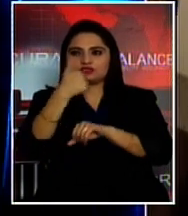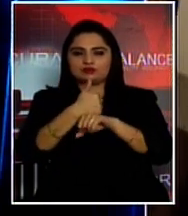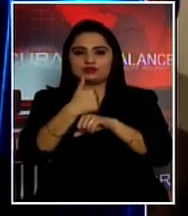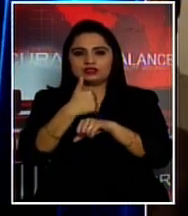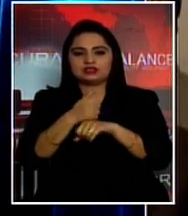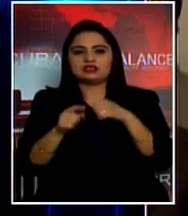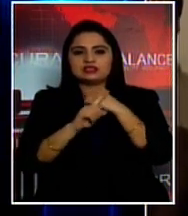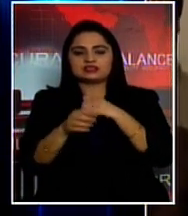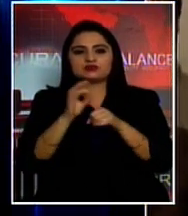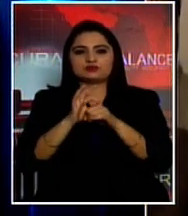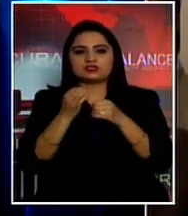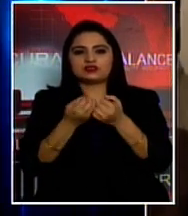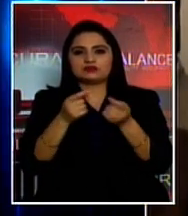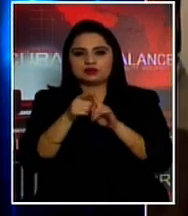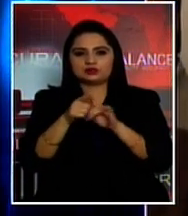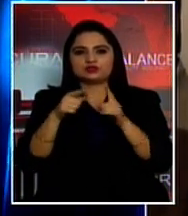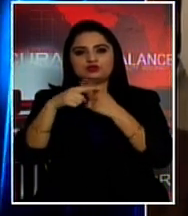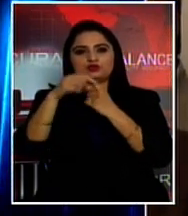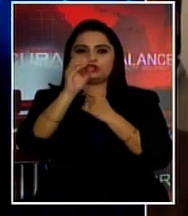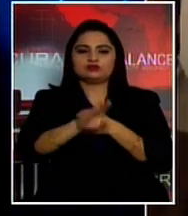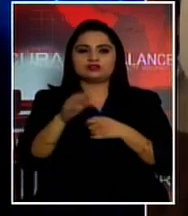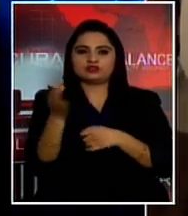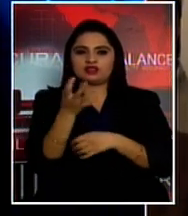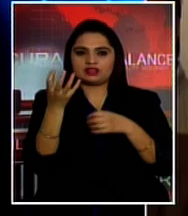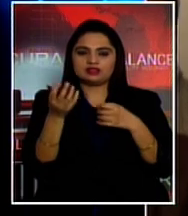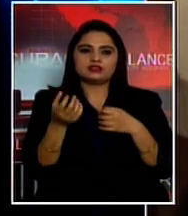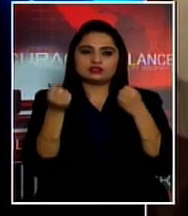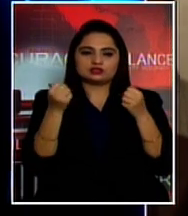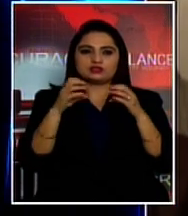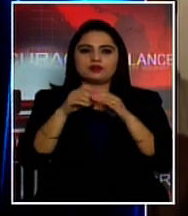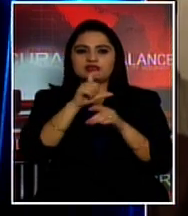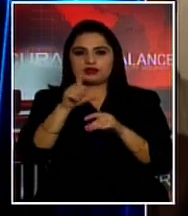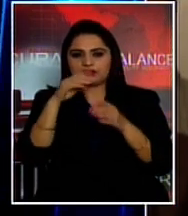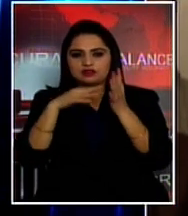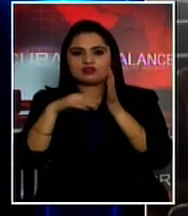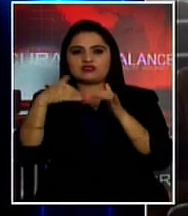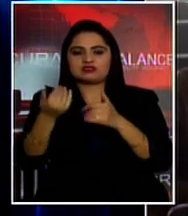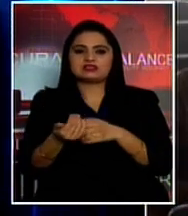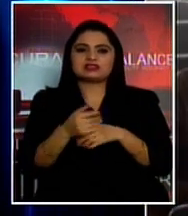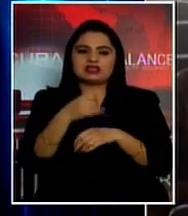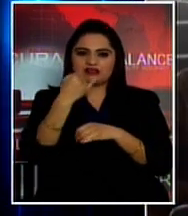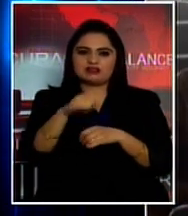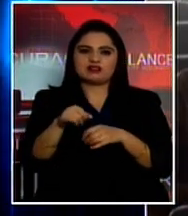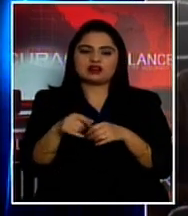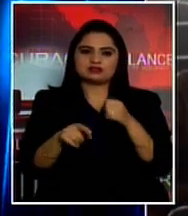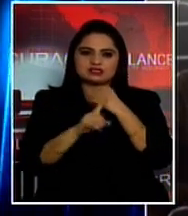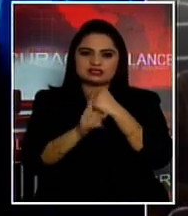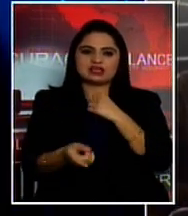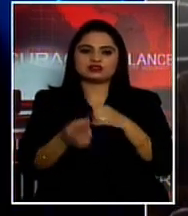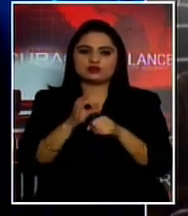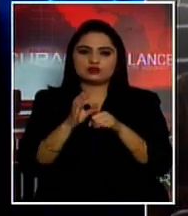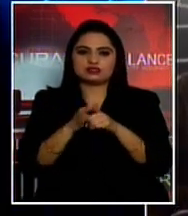शासन व्यवस्था हुनुपर्नेमा पनि जोड दिएको छ। नयाँ शक्ति पार्टी नेपालले कङ्ग्रेसलाई छाडा शासन